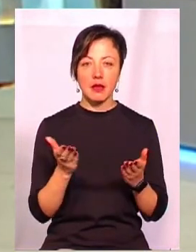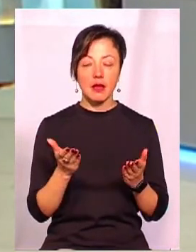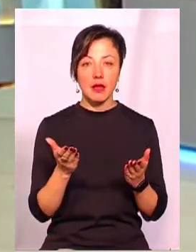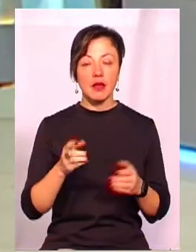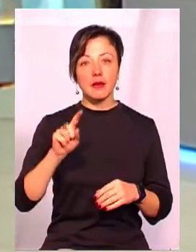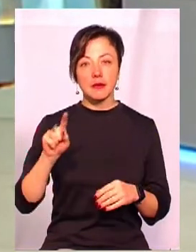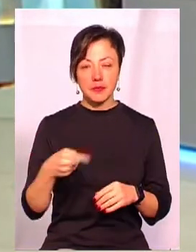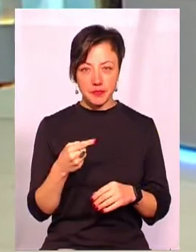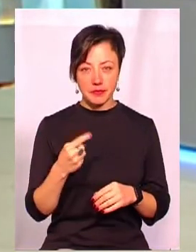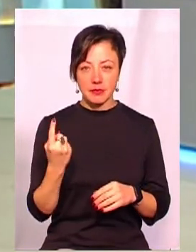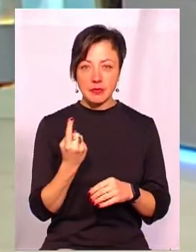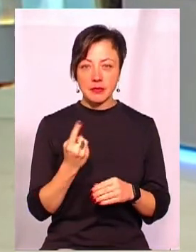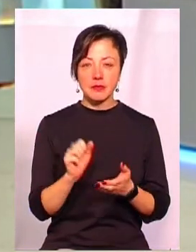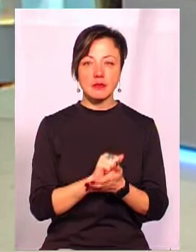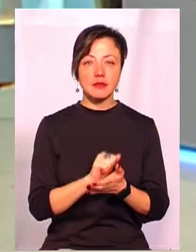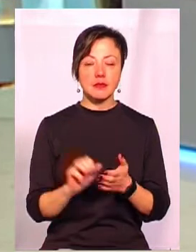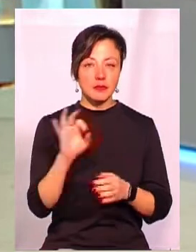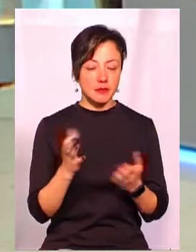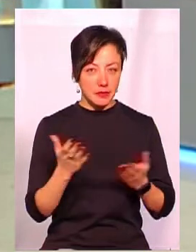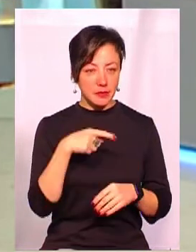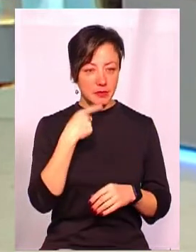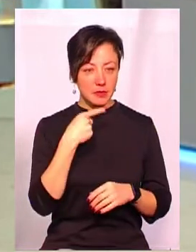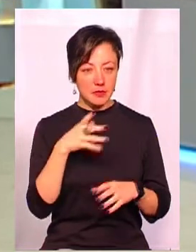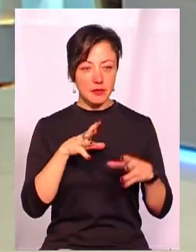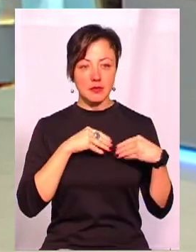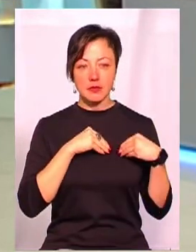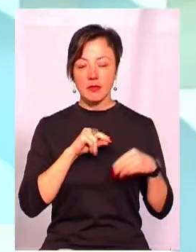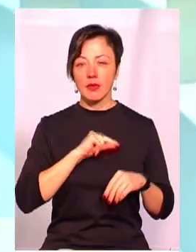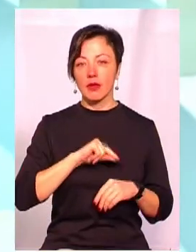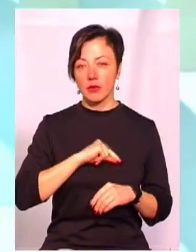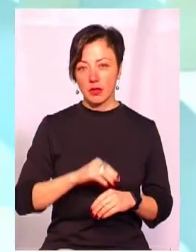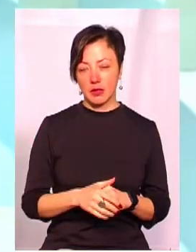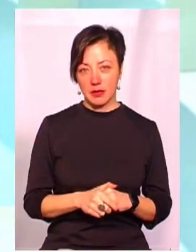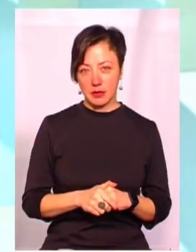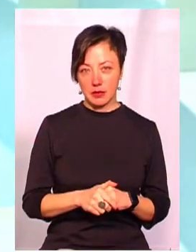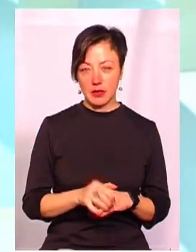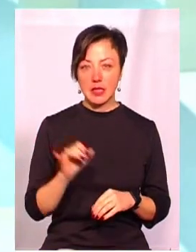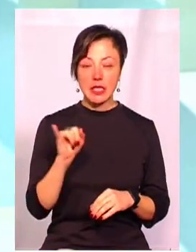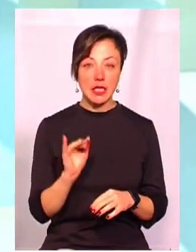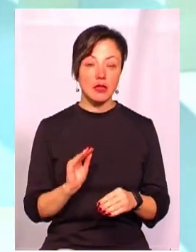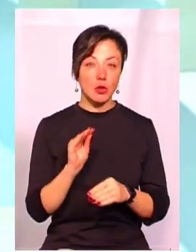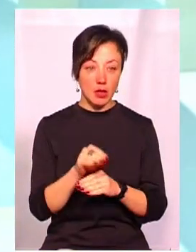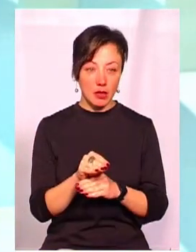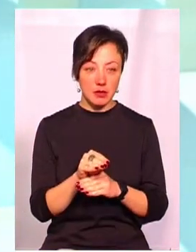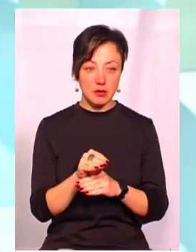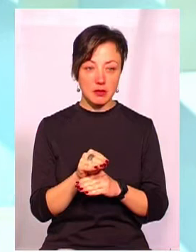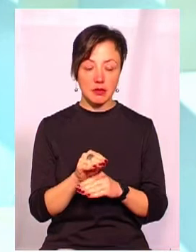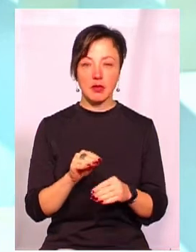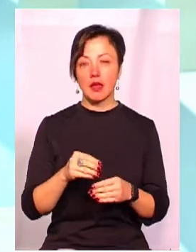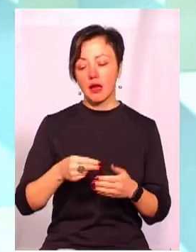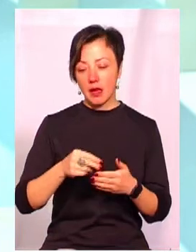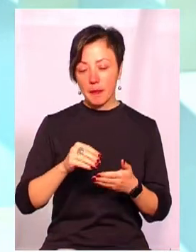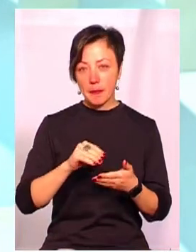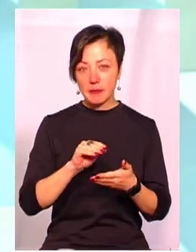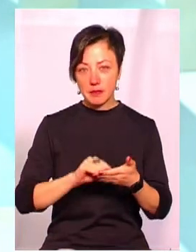якраз витребовують ті первинні документи, про які казав колега. І добавили в